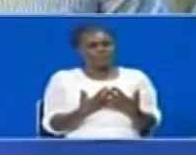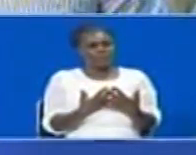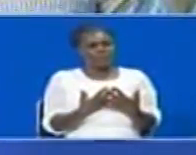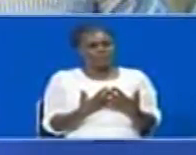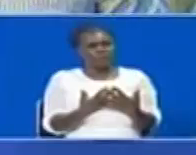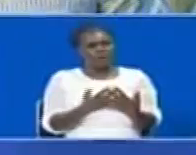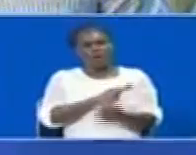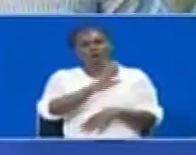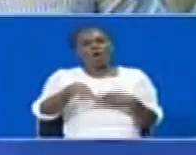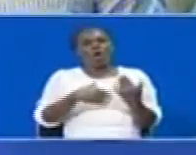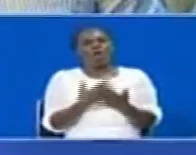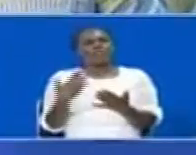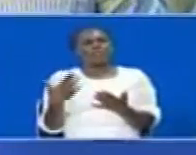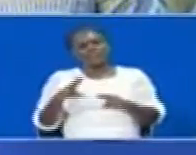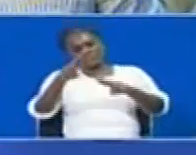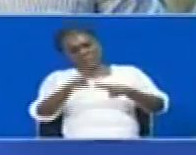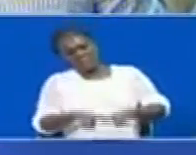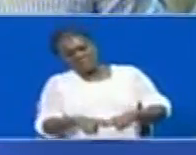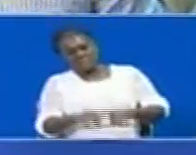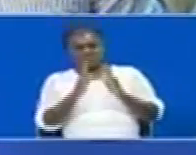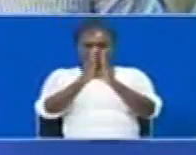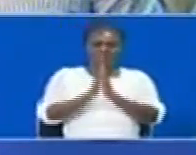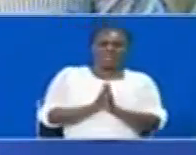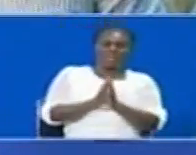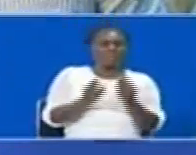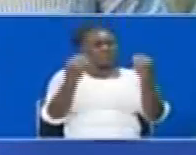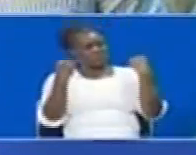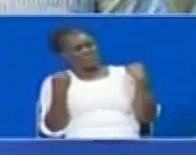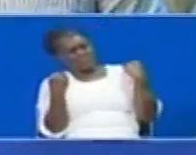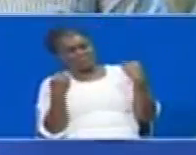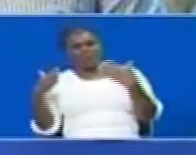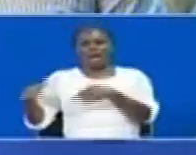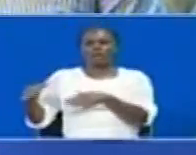Kila kitu ulichosema, tutaketi, tutaomba, tutalala.